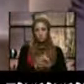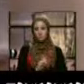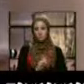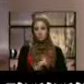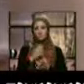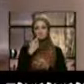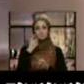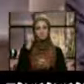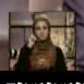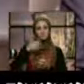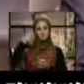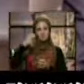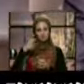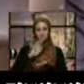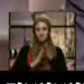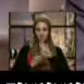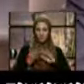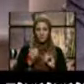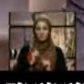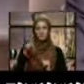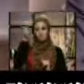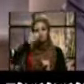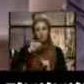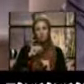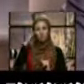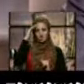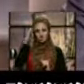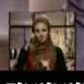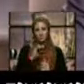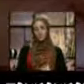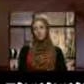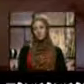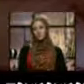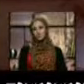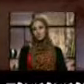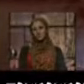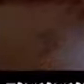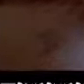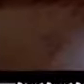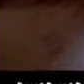إن شاء الله. بشكركم جدا، وغدا نلتقي إن شاء الله بإذن الله. السلام عليكم.